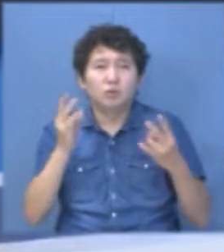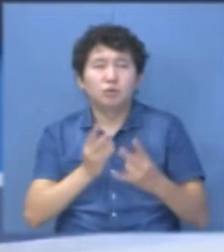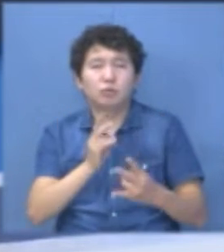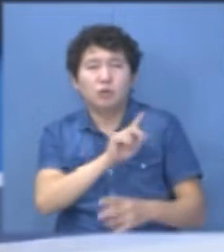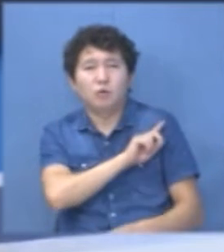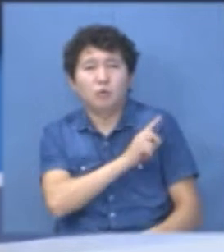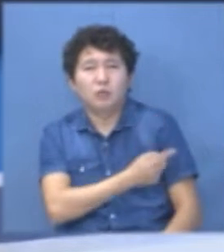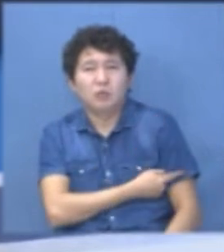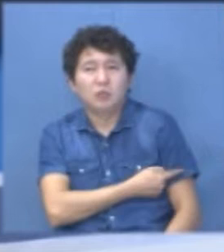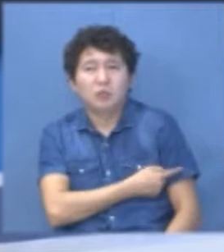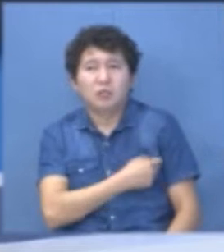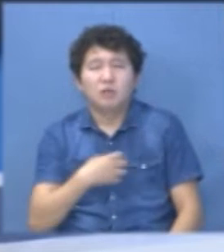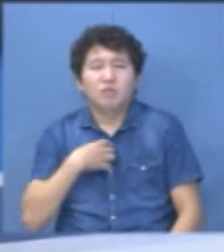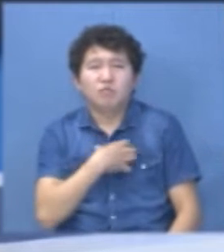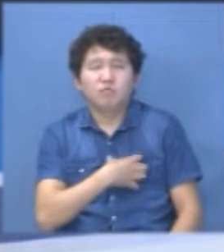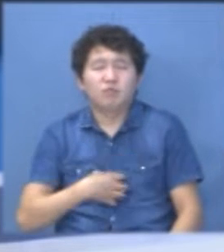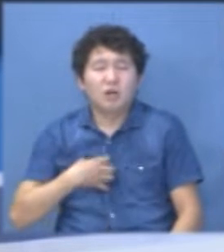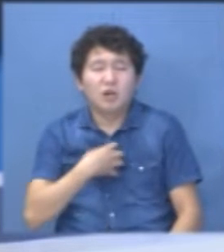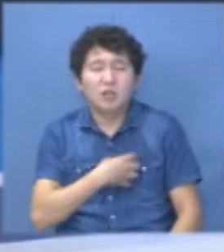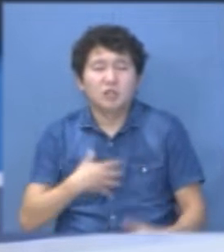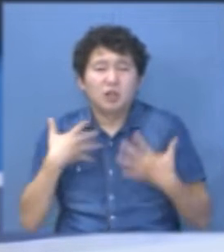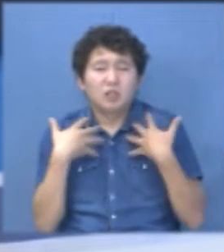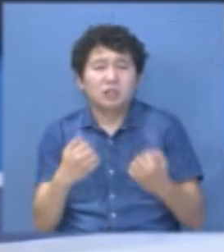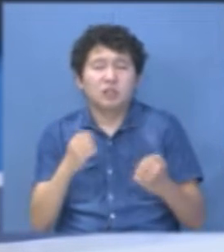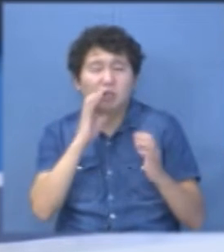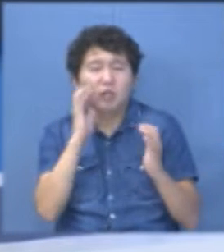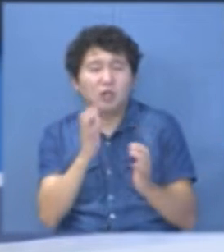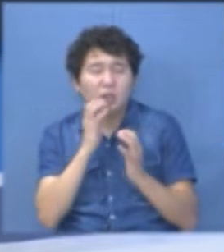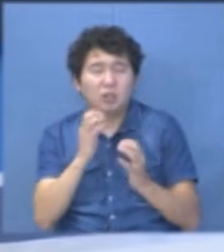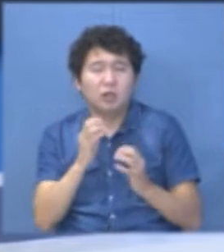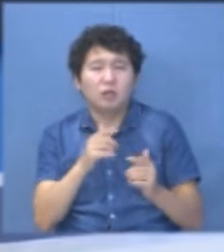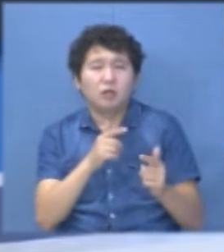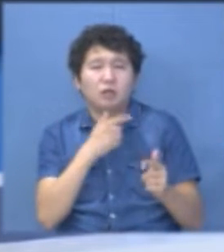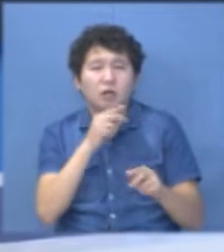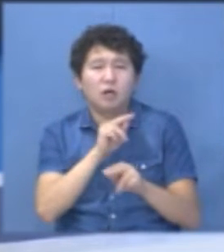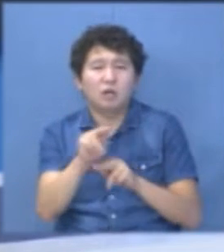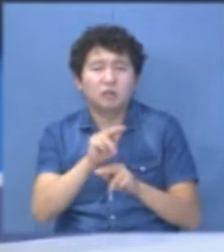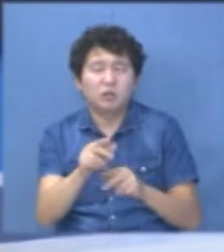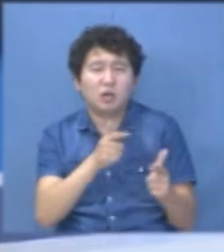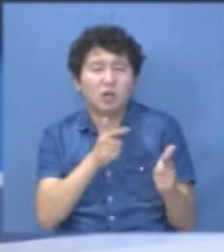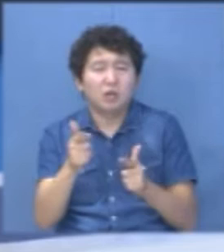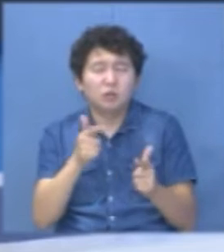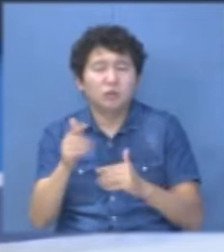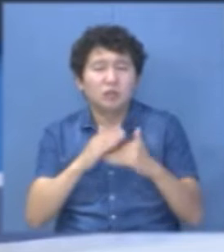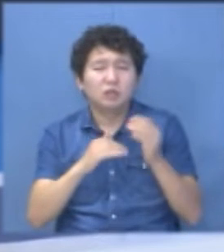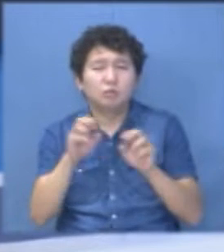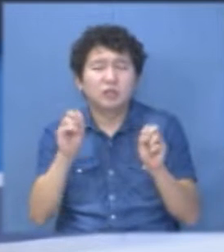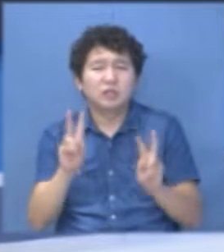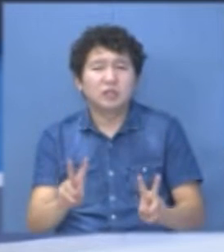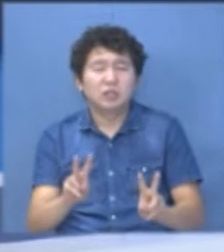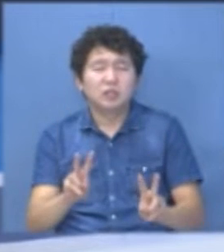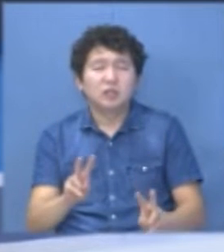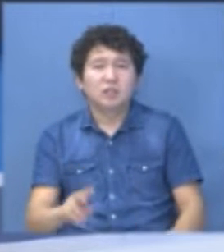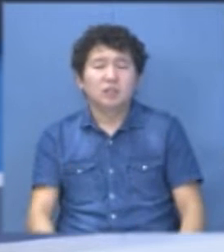критически важных аспектах в сфере здравоохранения. Один из них – подготовка специалистов. В ближайшие несколько лет ежегодное количество грантов